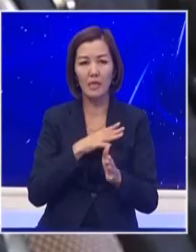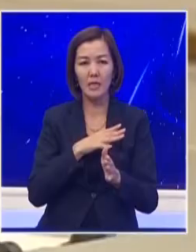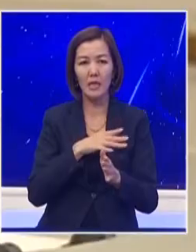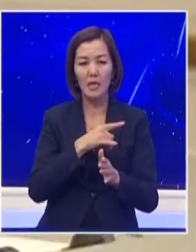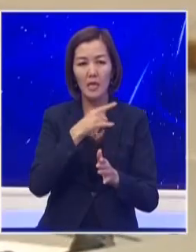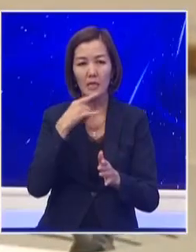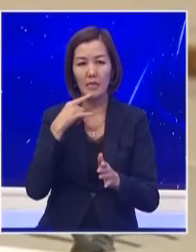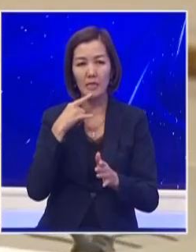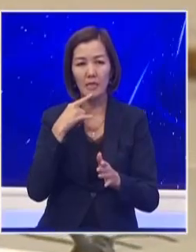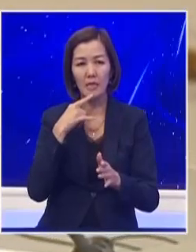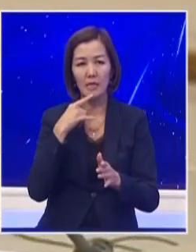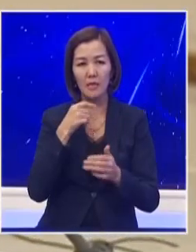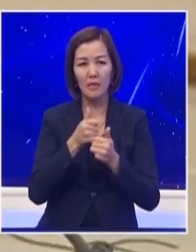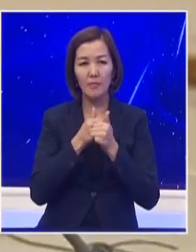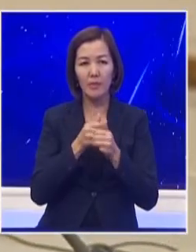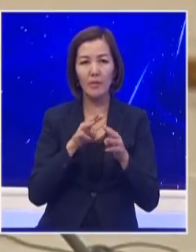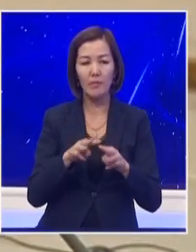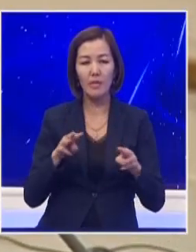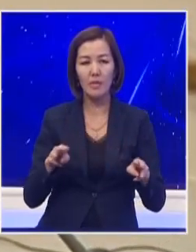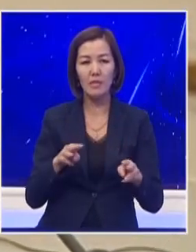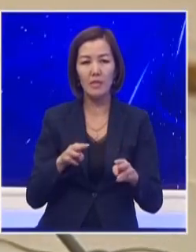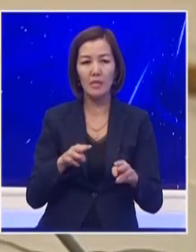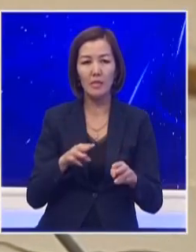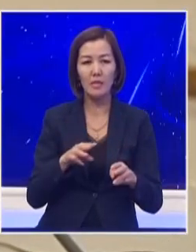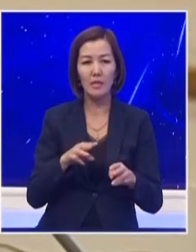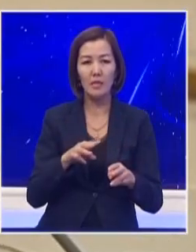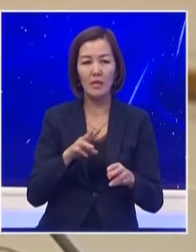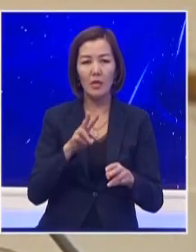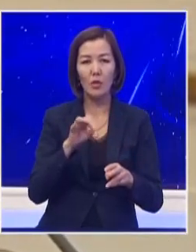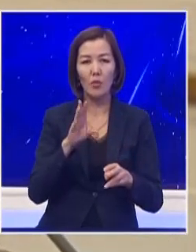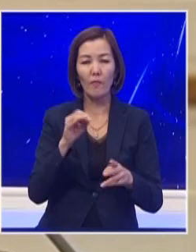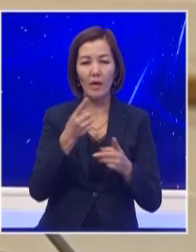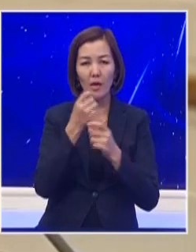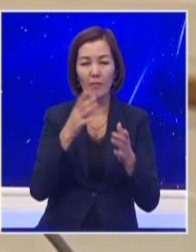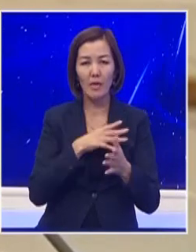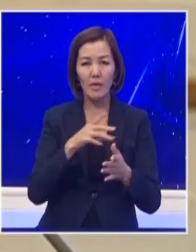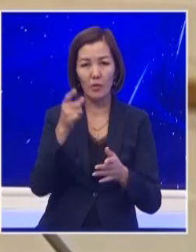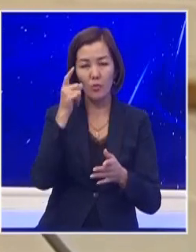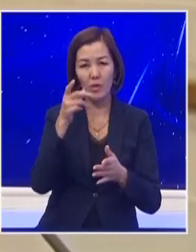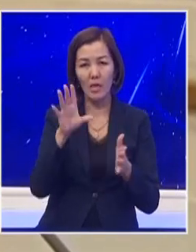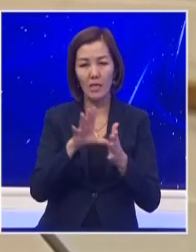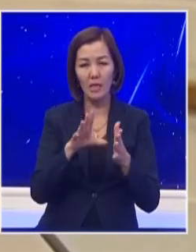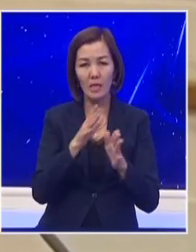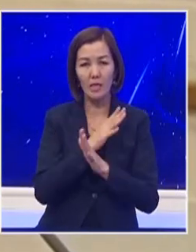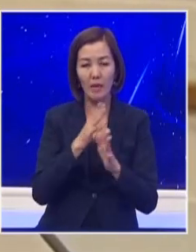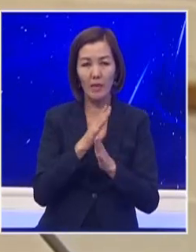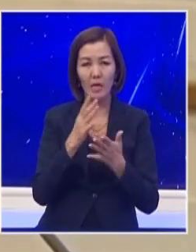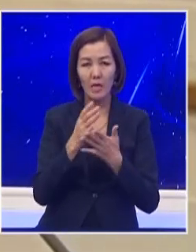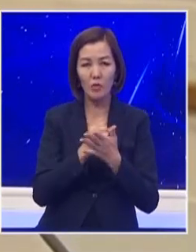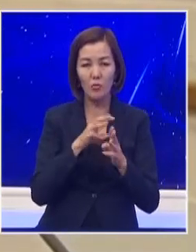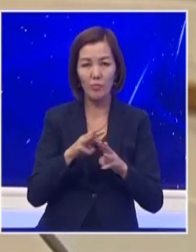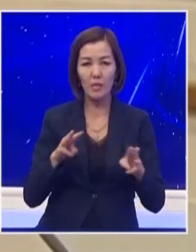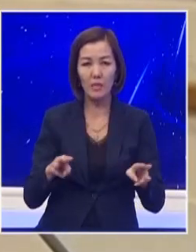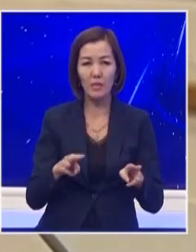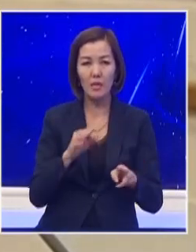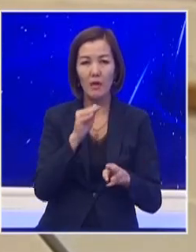Ресей Федерациясының премьер-министрінің орынбасары Александр Новак хабарлады. Түркияның энергетика және табиғи ресурстар министрі